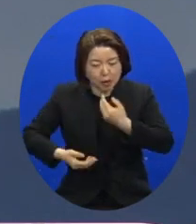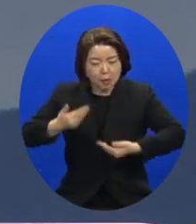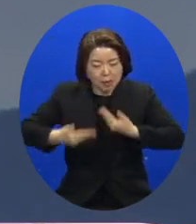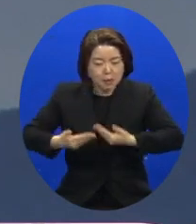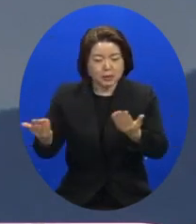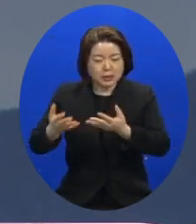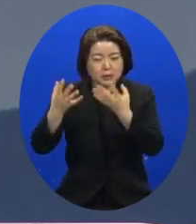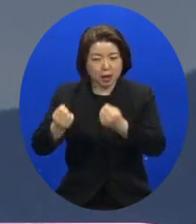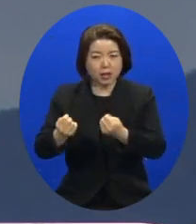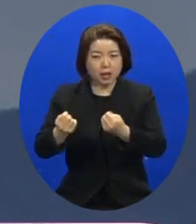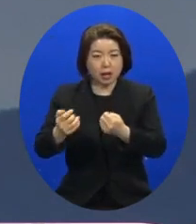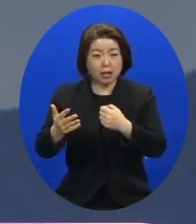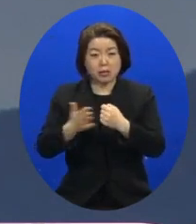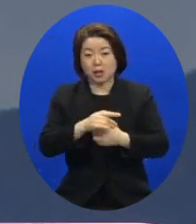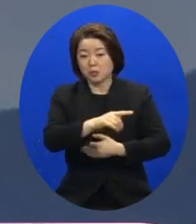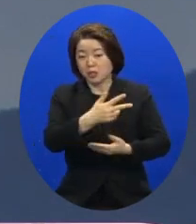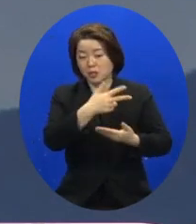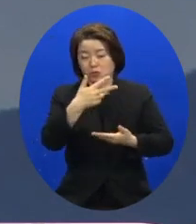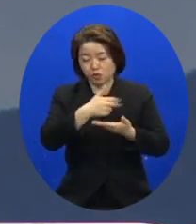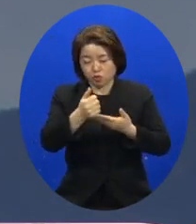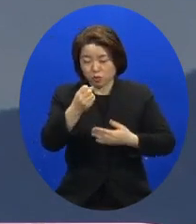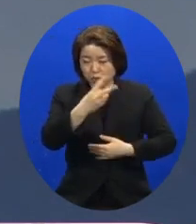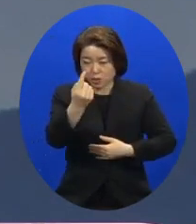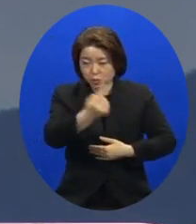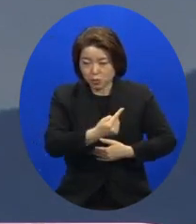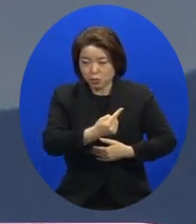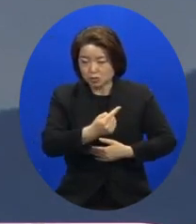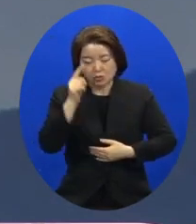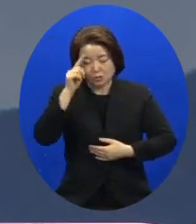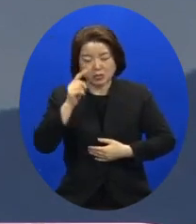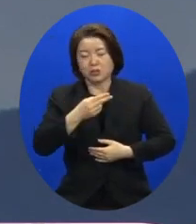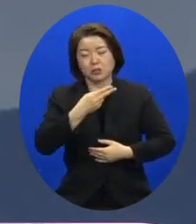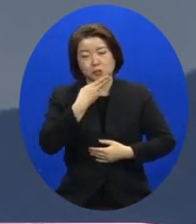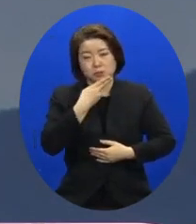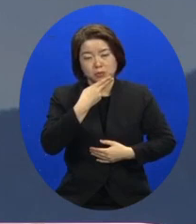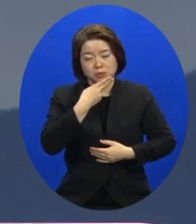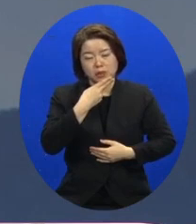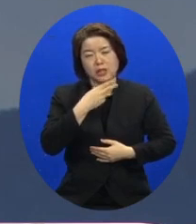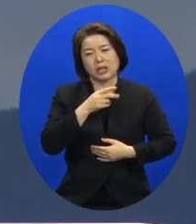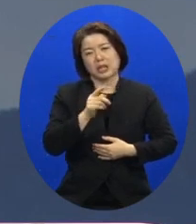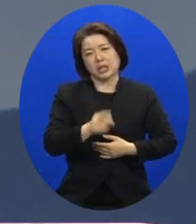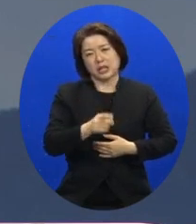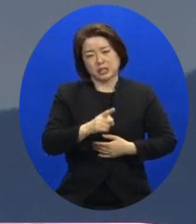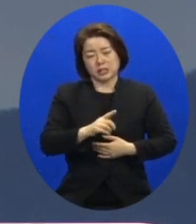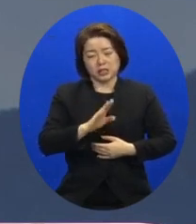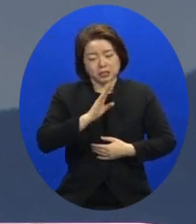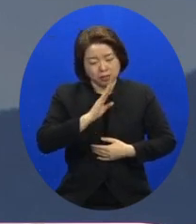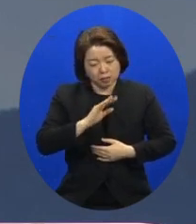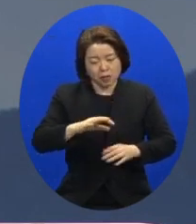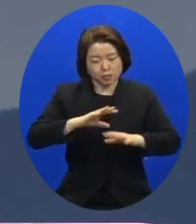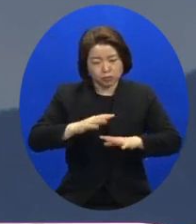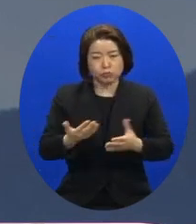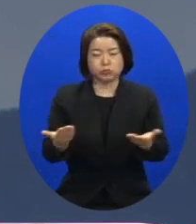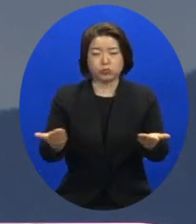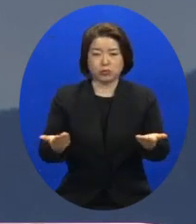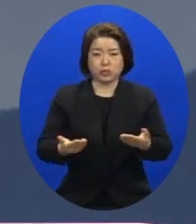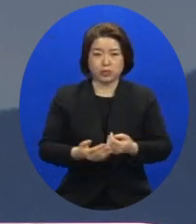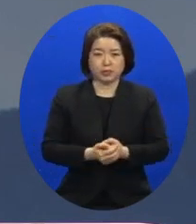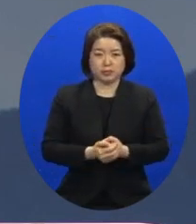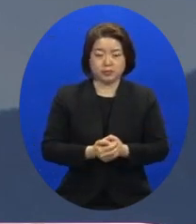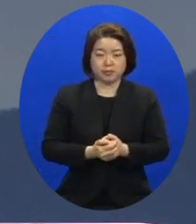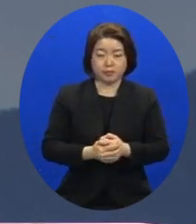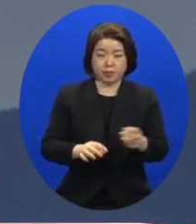써. 그게 얼마나 무서운지 아셔야 합니다. 마태복음 24장에 보면